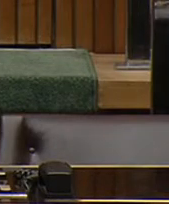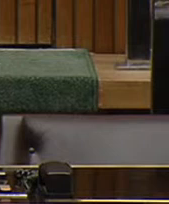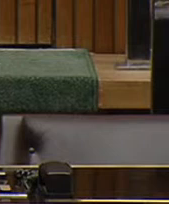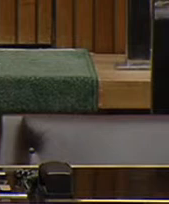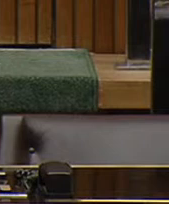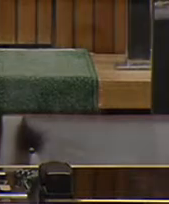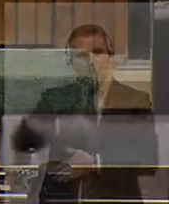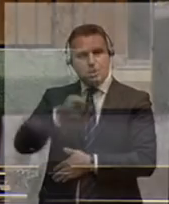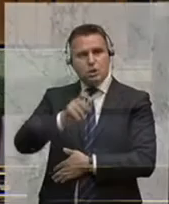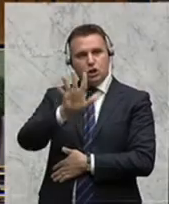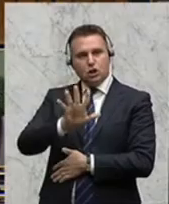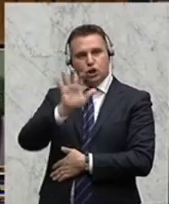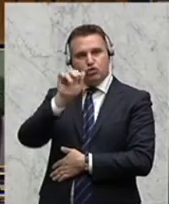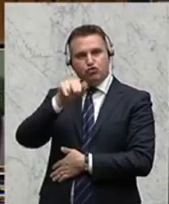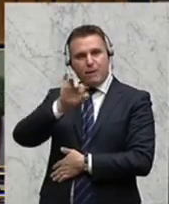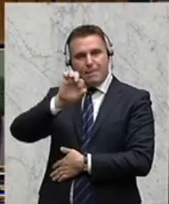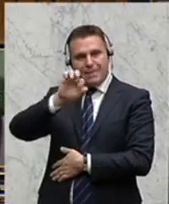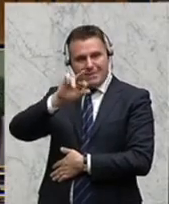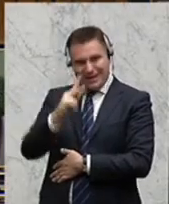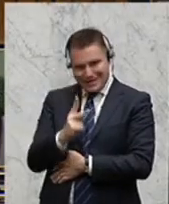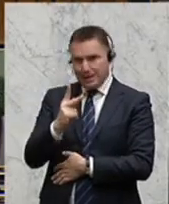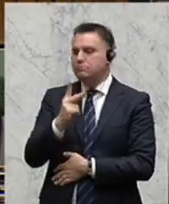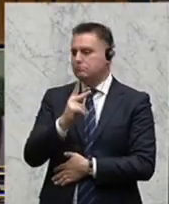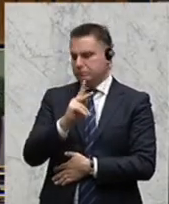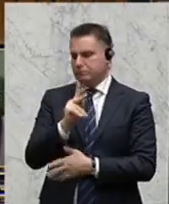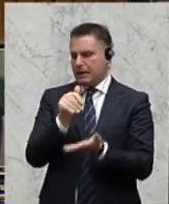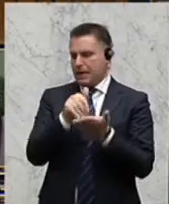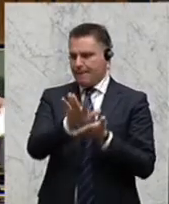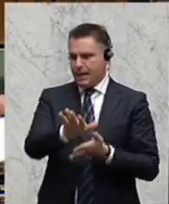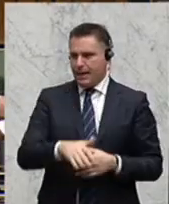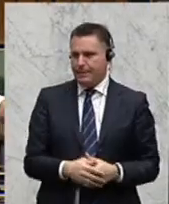Antrag der Abgeordneten Szymanek, Kolleginnen und Kollegen, ist somit abgelehnt.